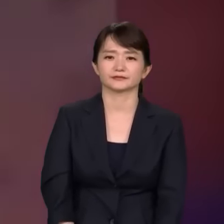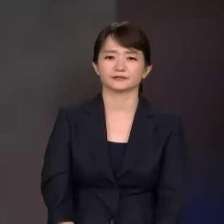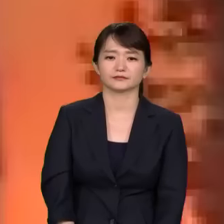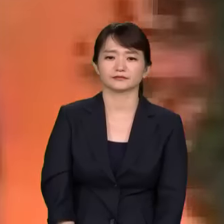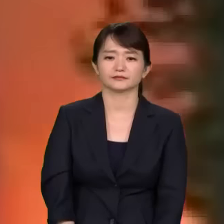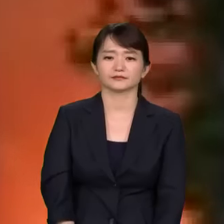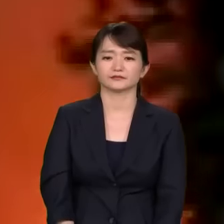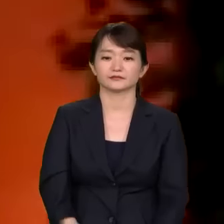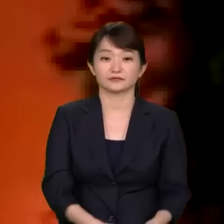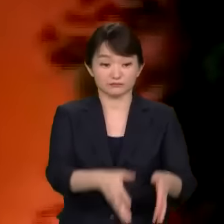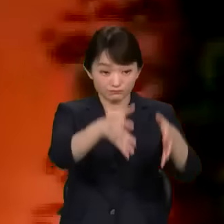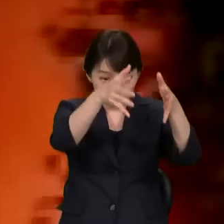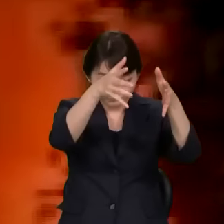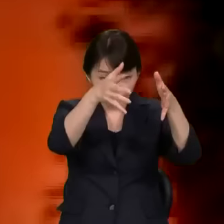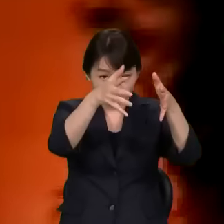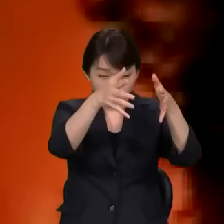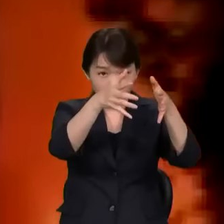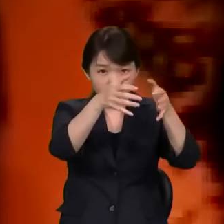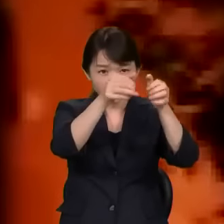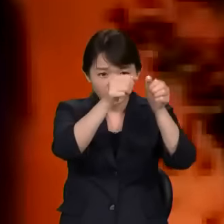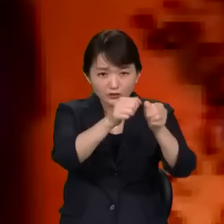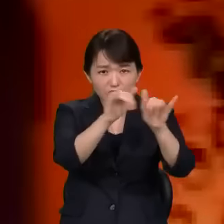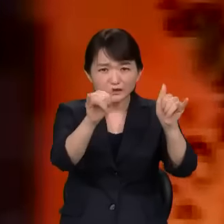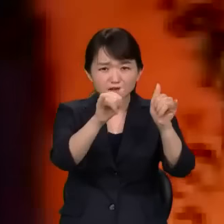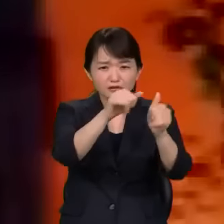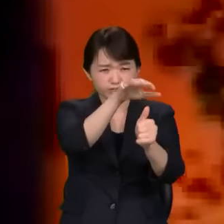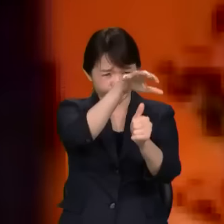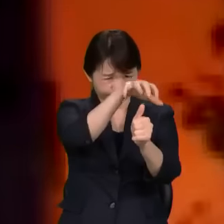객실에 고립된 남성은 창문 열고 소리쳤습니다.